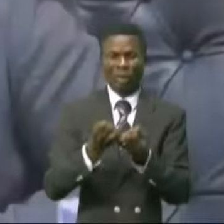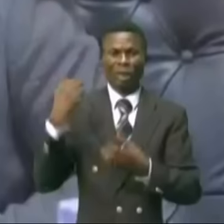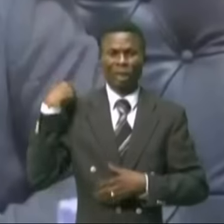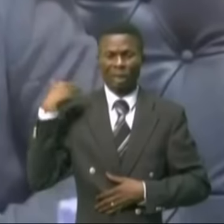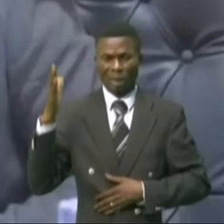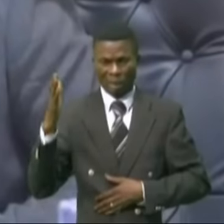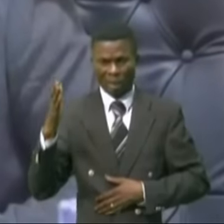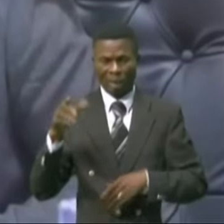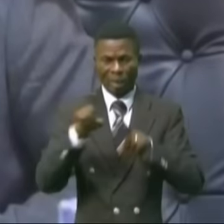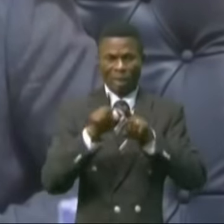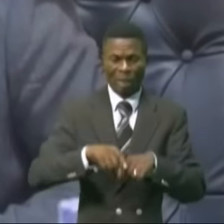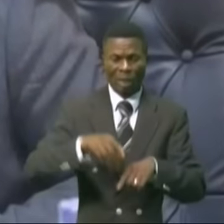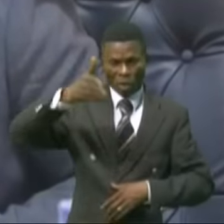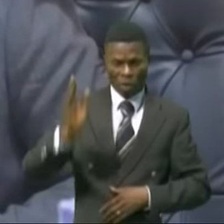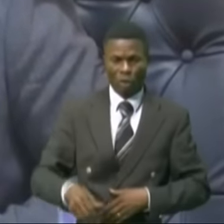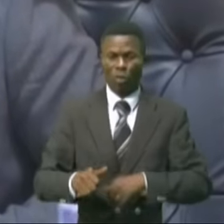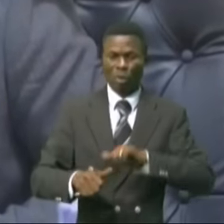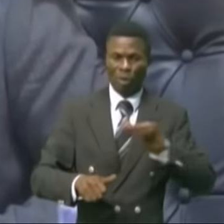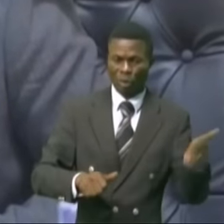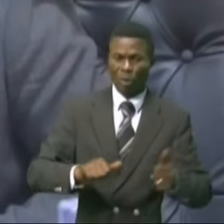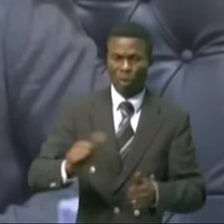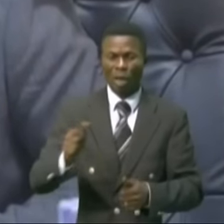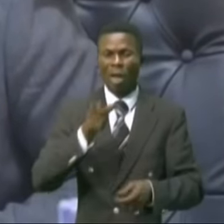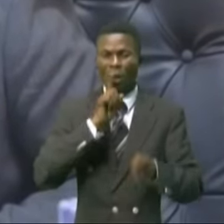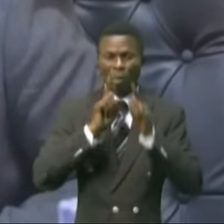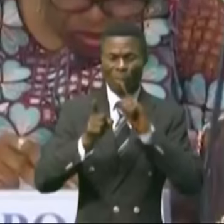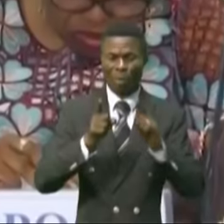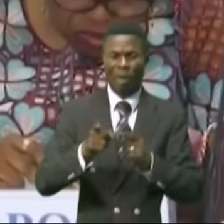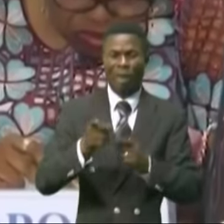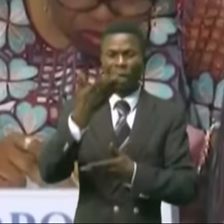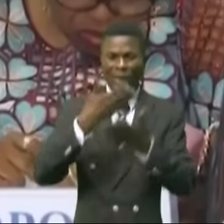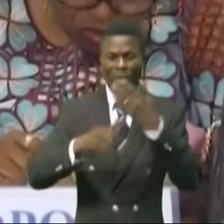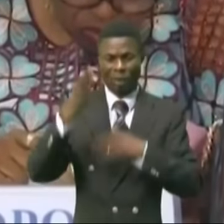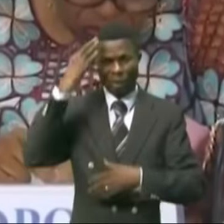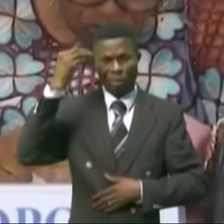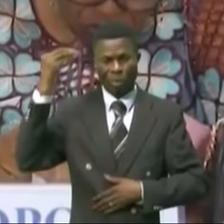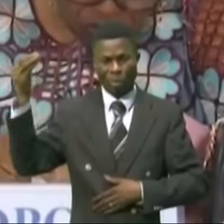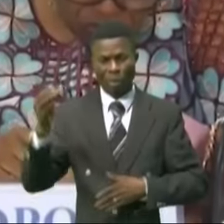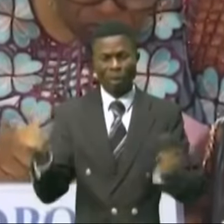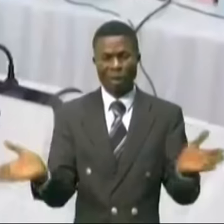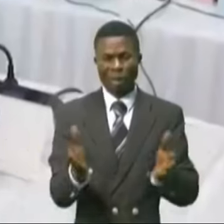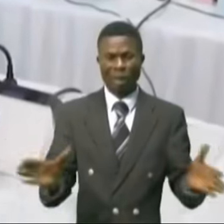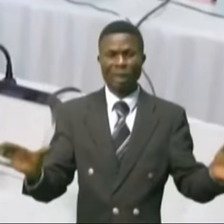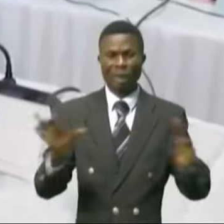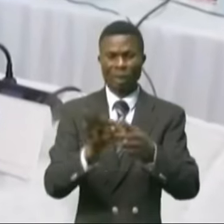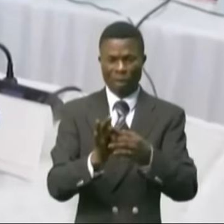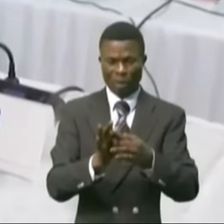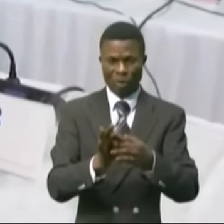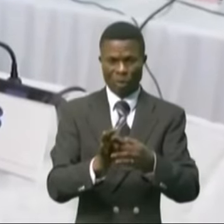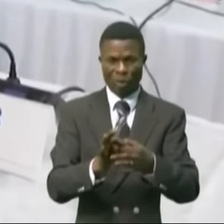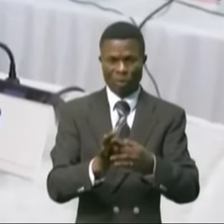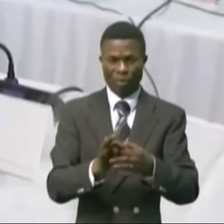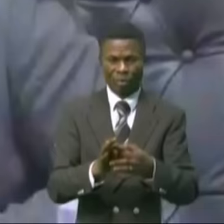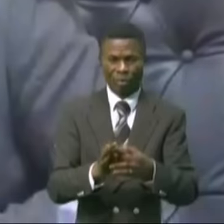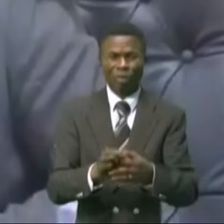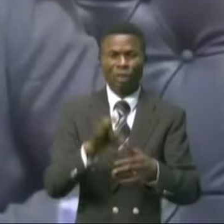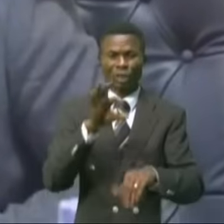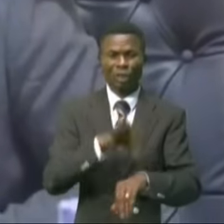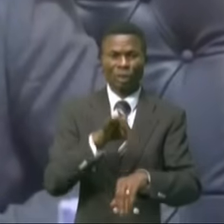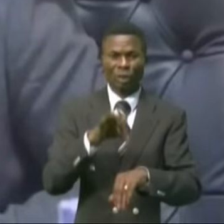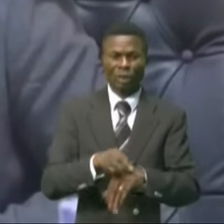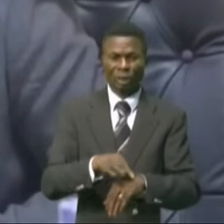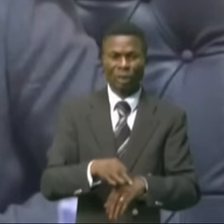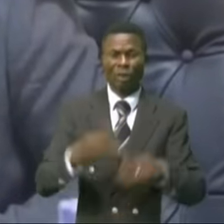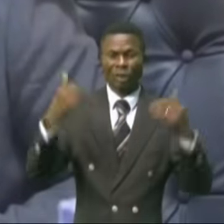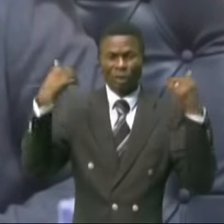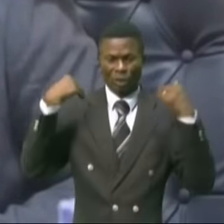et autres experts d'échanger et de renforcer le cadre des collaborations. Occasion pour les